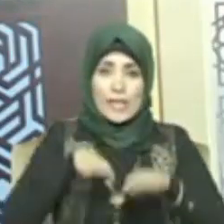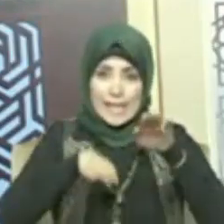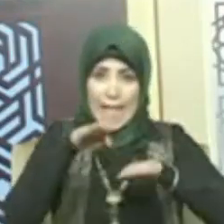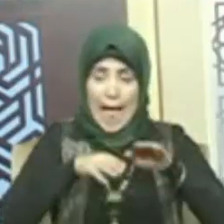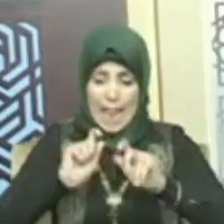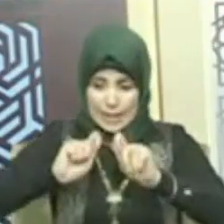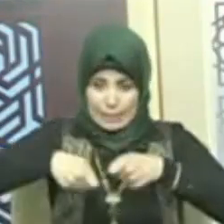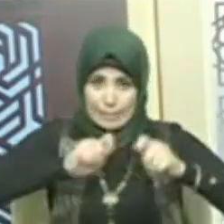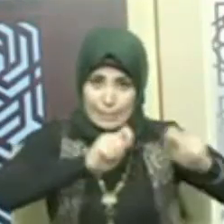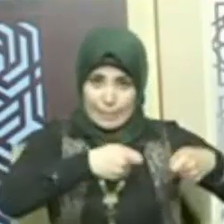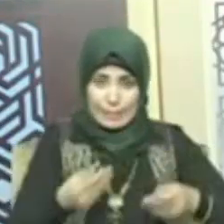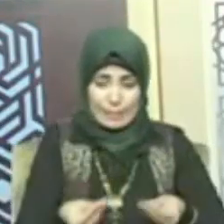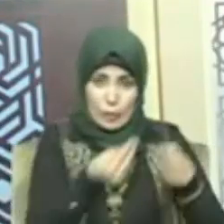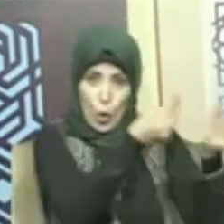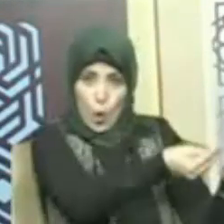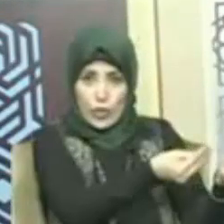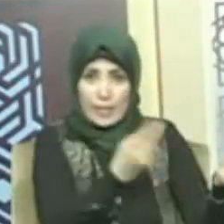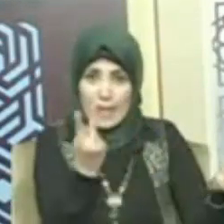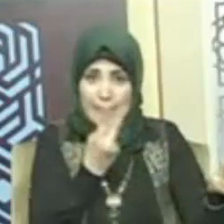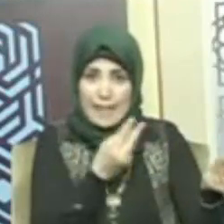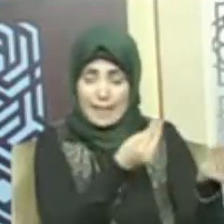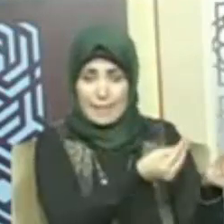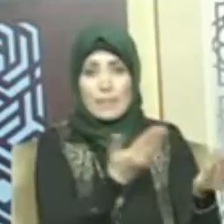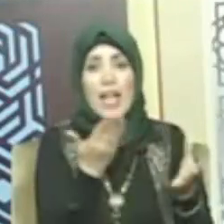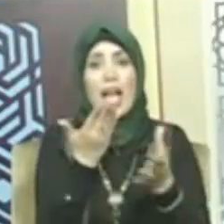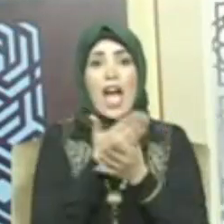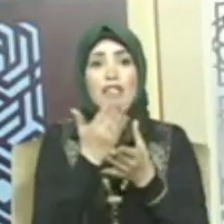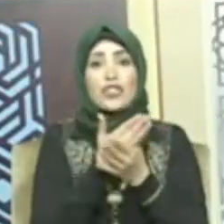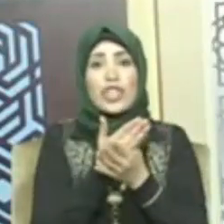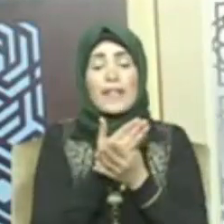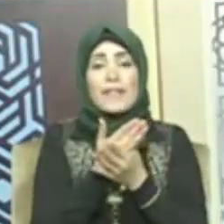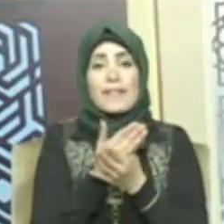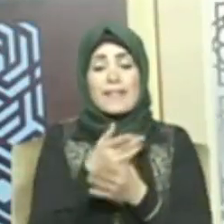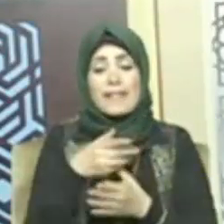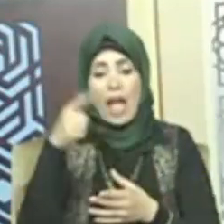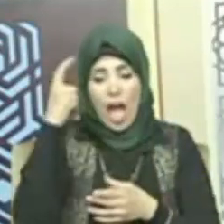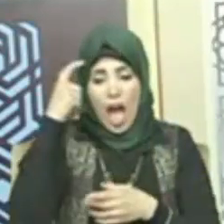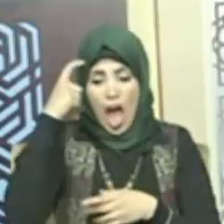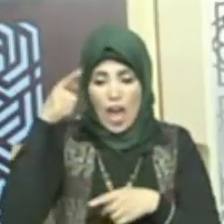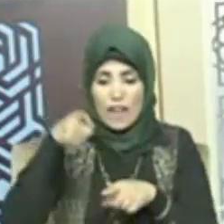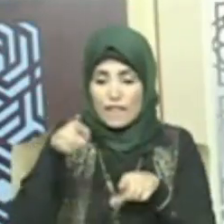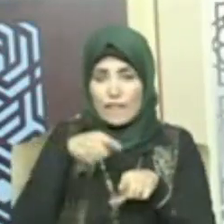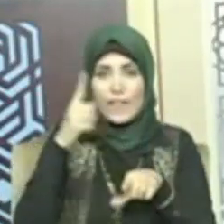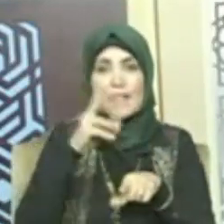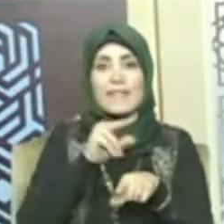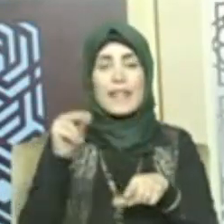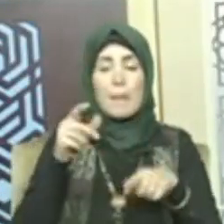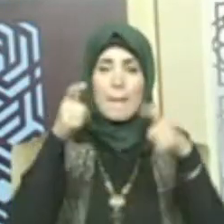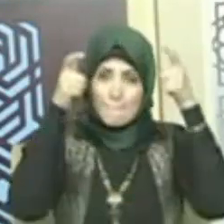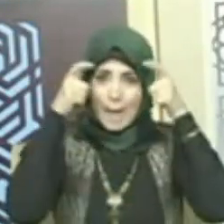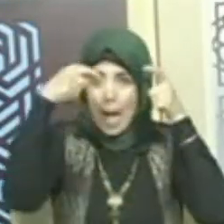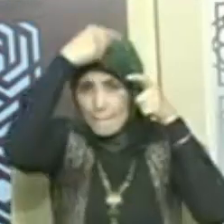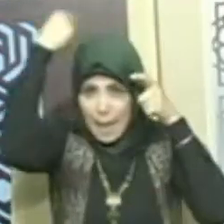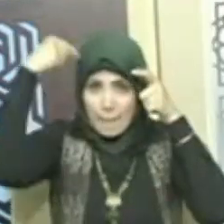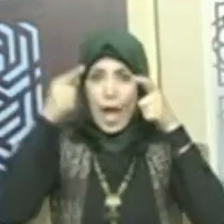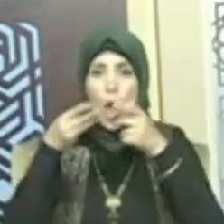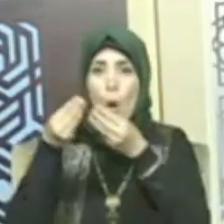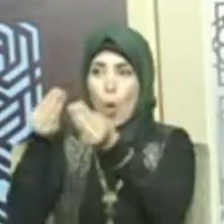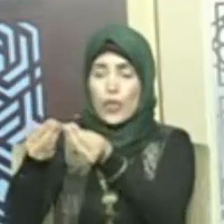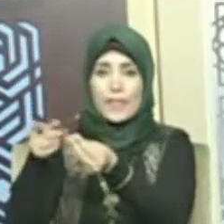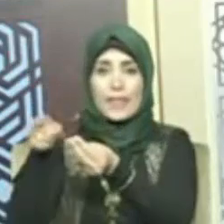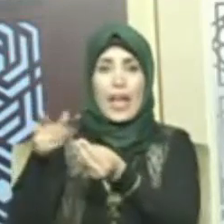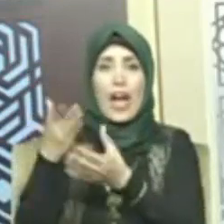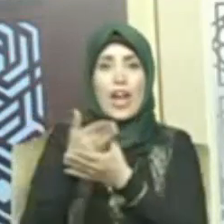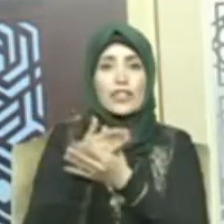هاتين. لماذا؟ كعلامة، كأنك يقول خذ عمامتي أو خذ كذا، كدلالة على